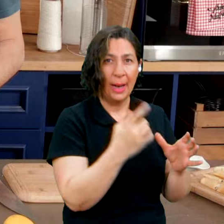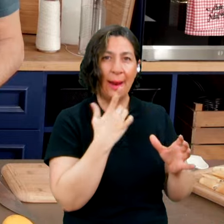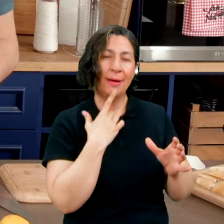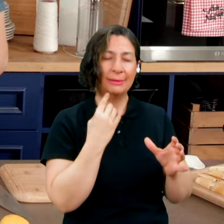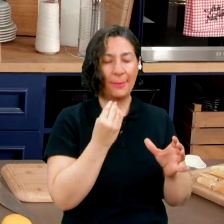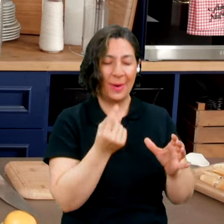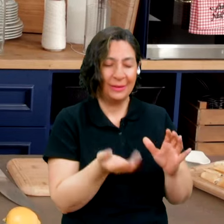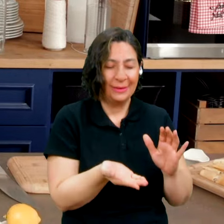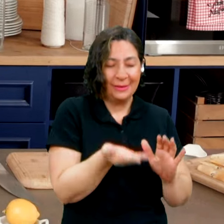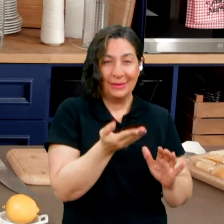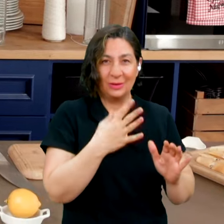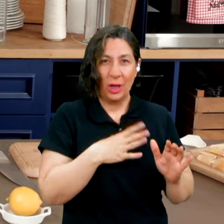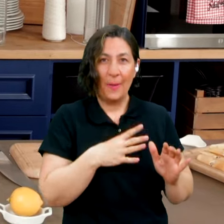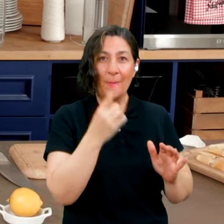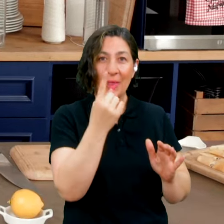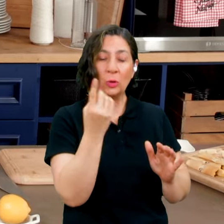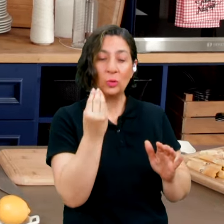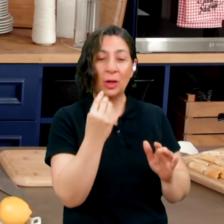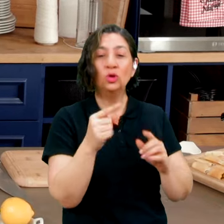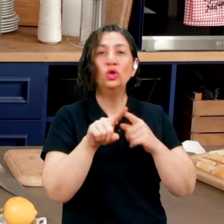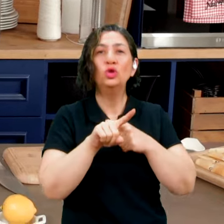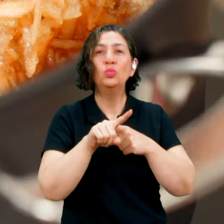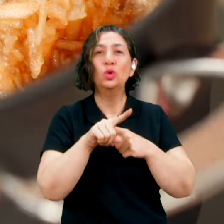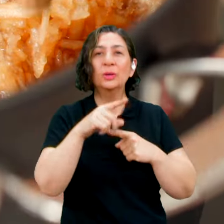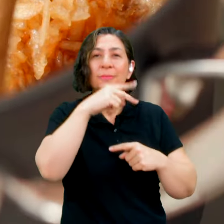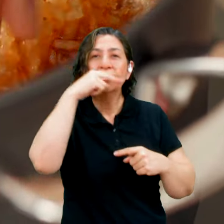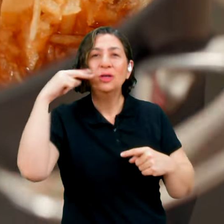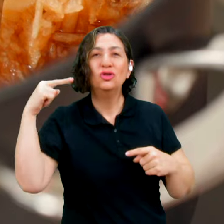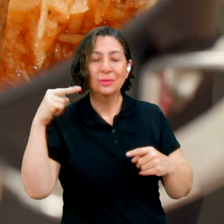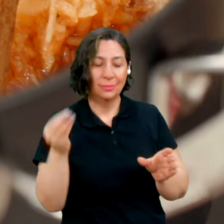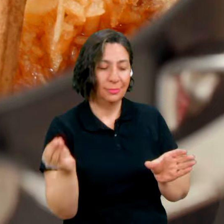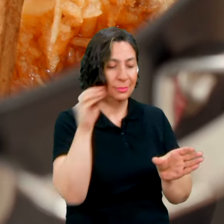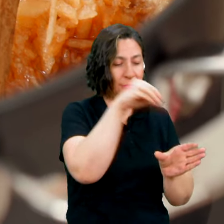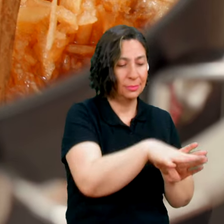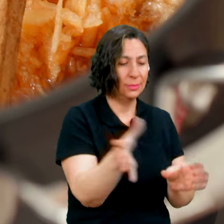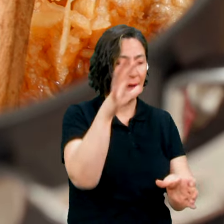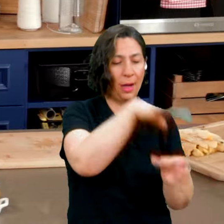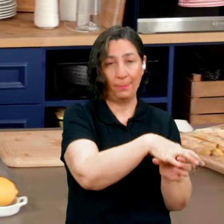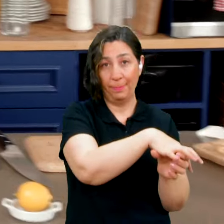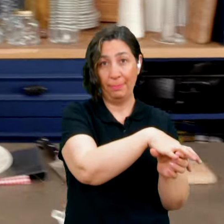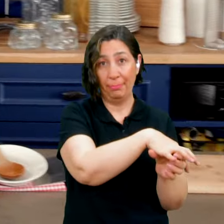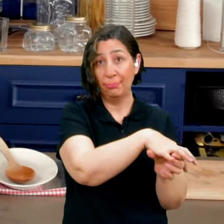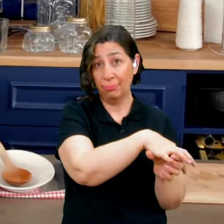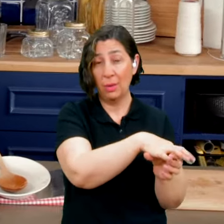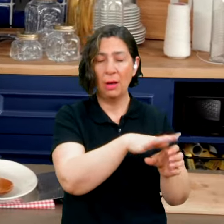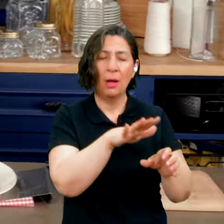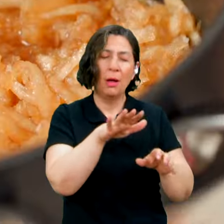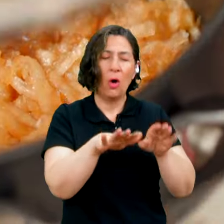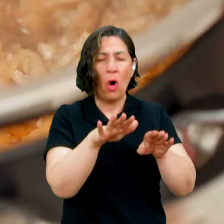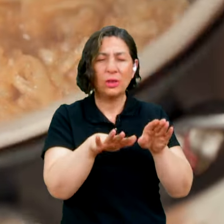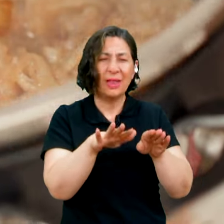ediyorsunuz. Lezzeti birazcık daha arttırmak istiyorsanız bir tane de güzel çubuk tarçın, o da içerisine giriyor. Kapağını